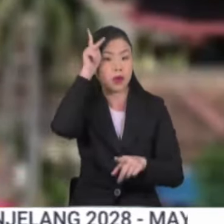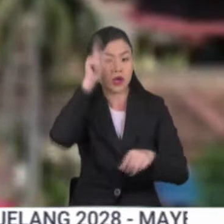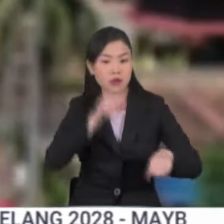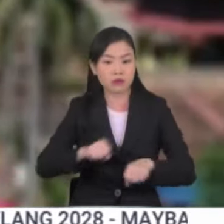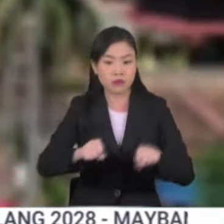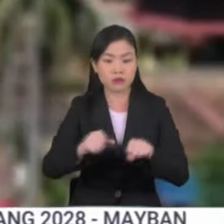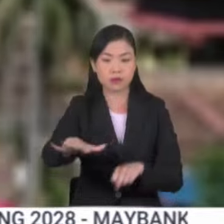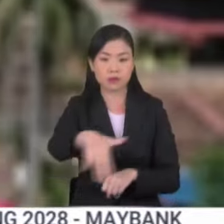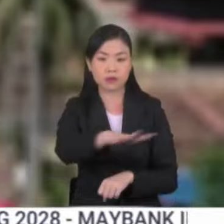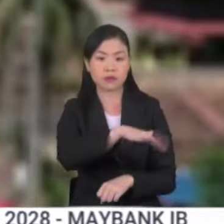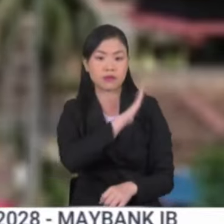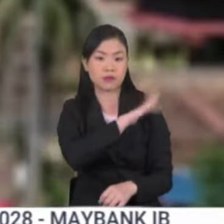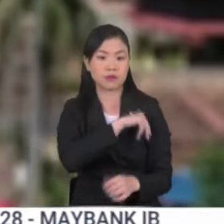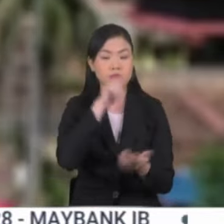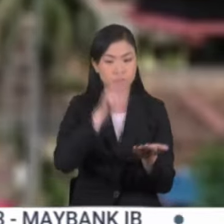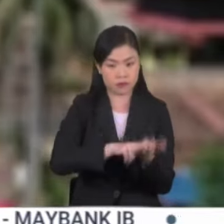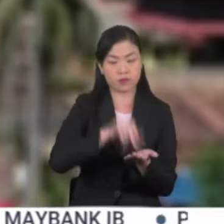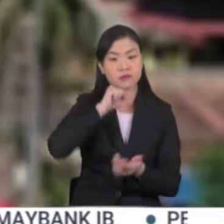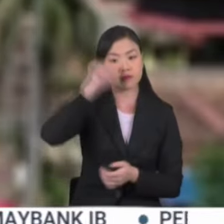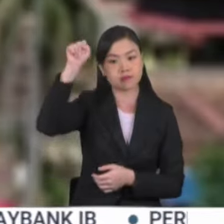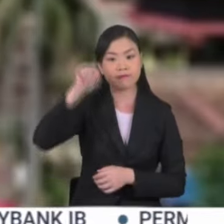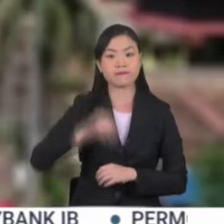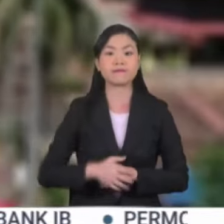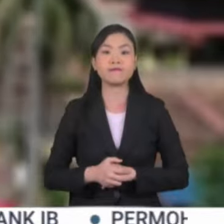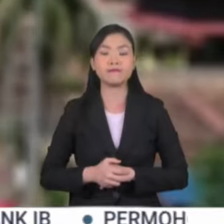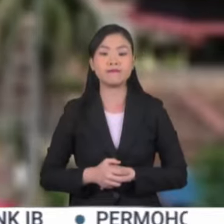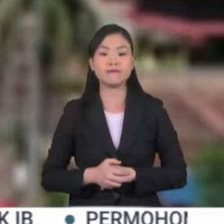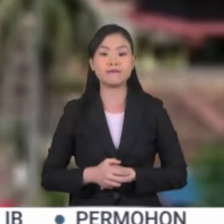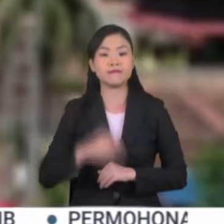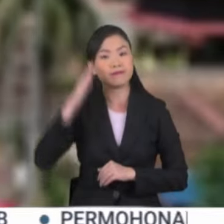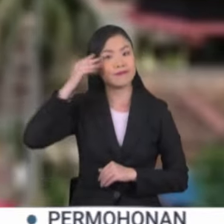sungai hingga ke Sekara, Palestin pasti merdeka.